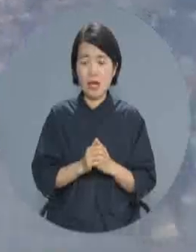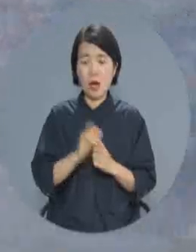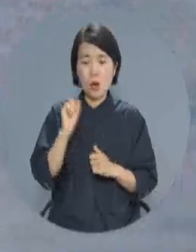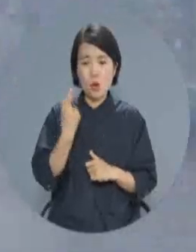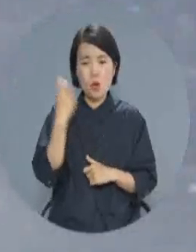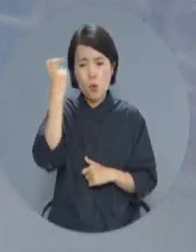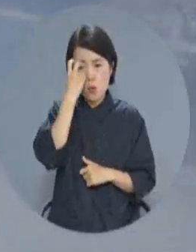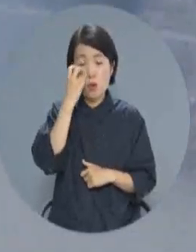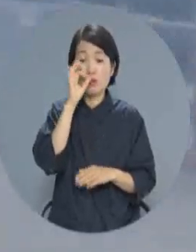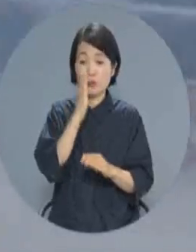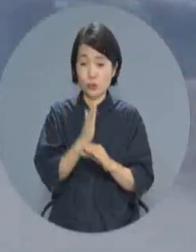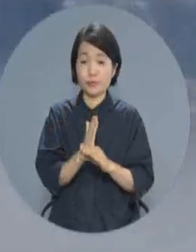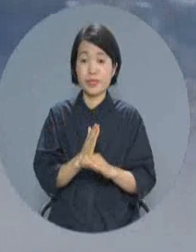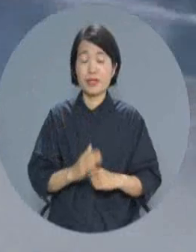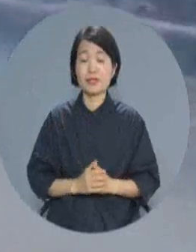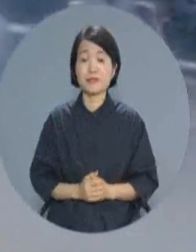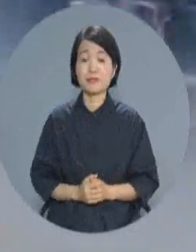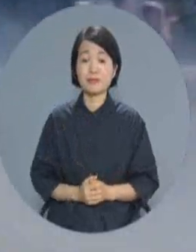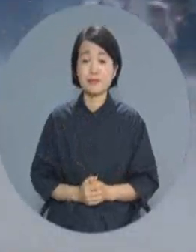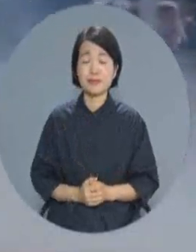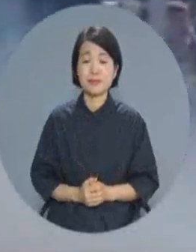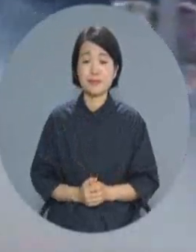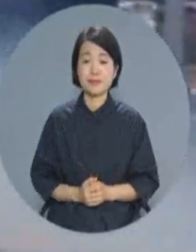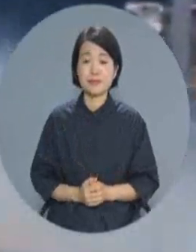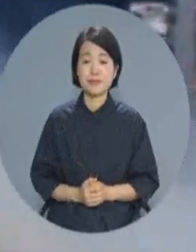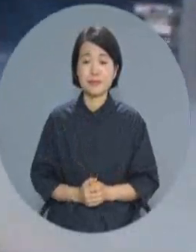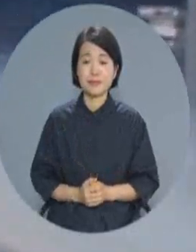화재 원인을 조사하고 있습니다.